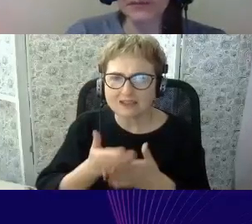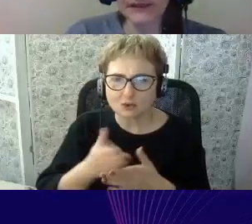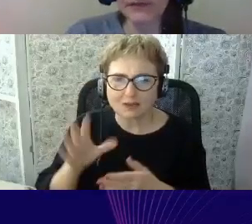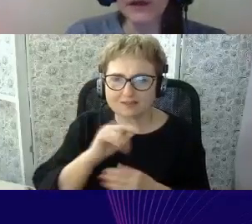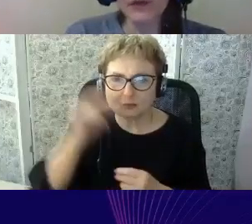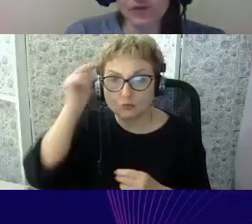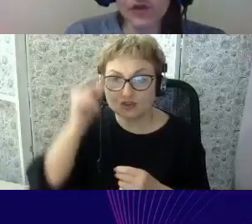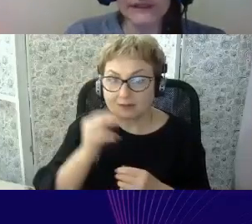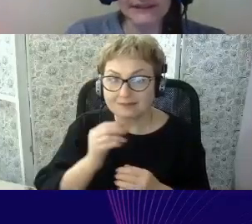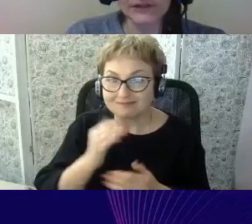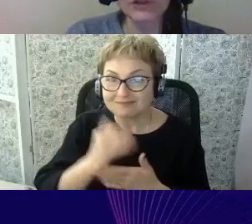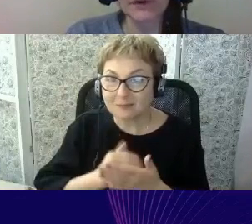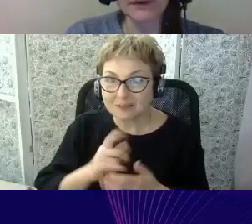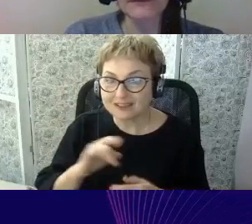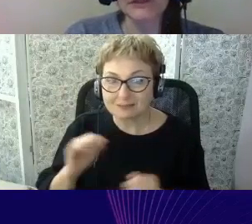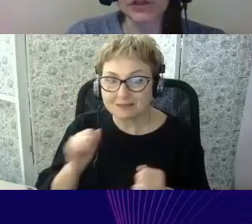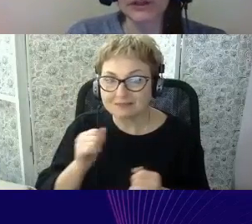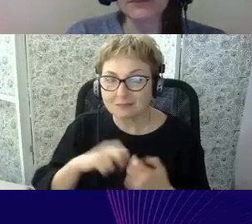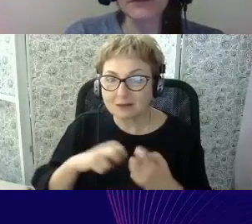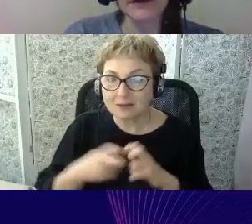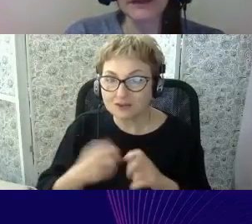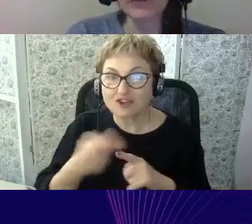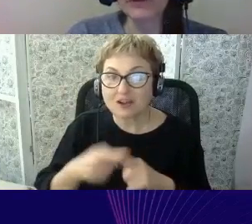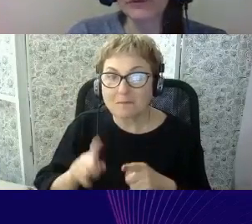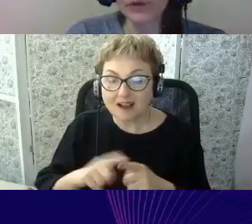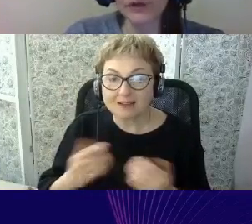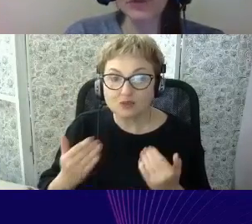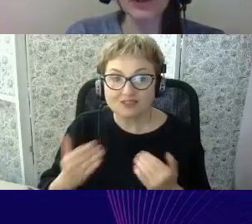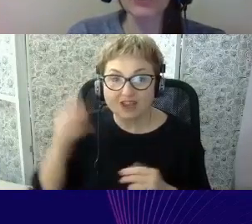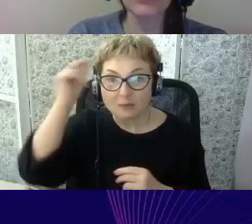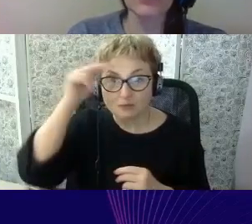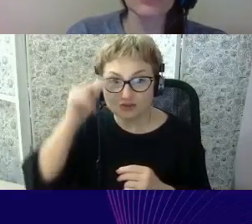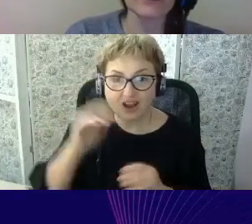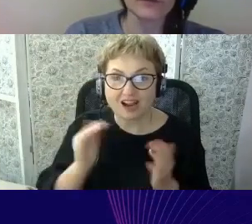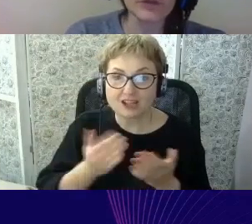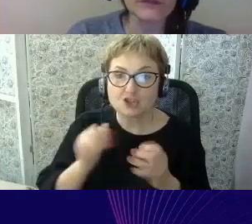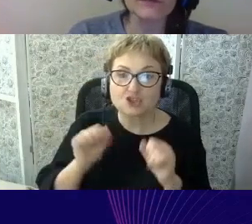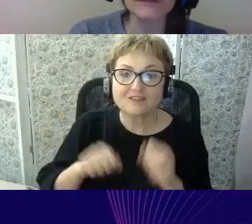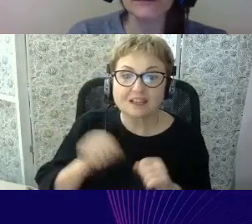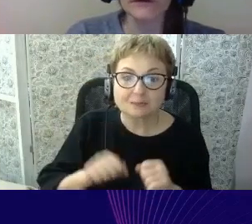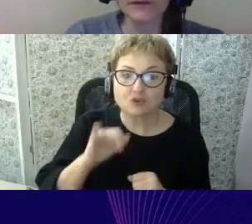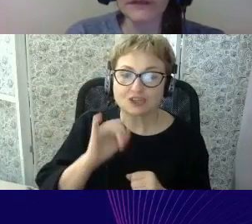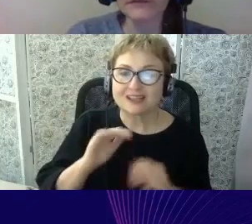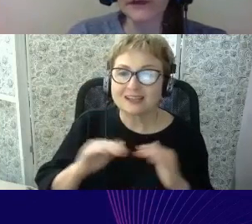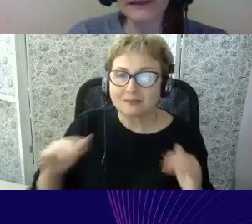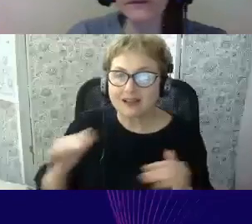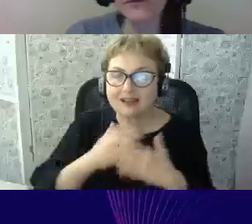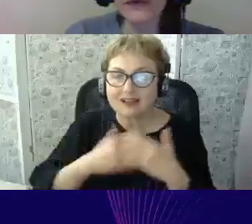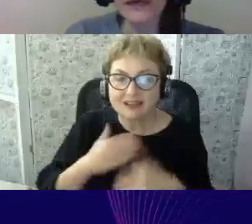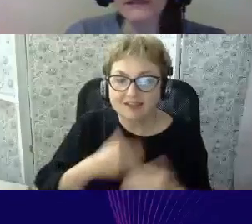учебным дисциплинам, тоже достаточно проблематично. Именно поэтому сегодня обучающиеся ограниченными возможностями и ребят